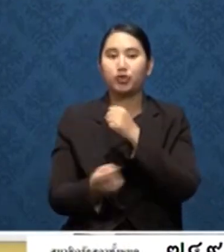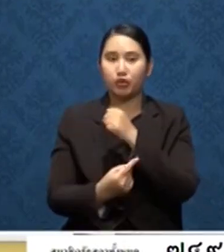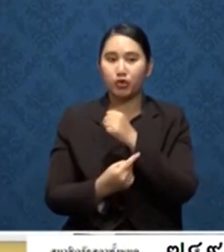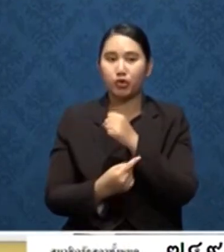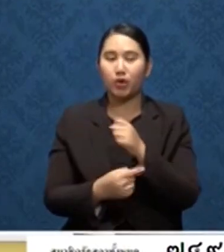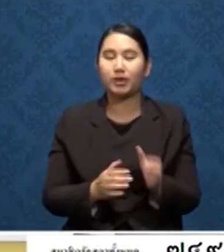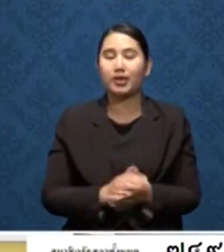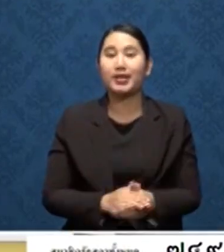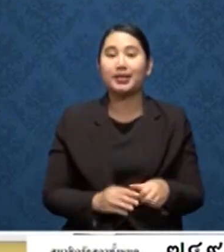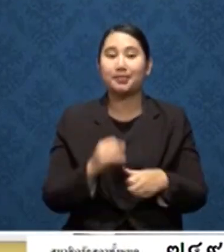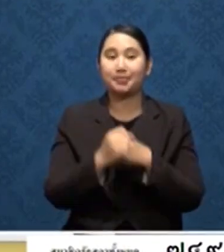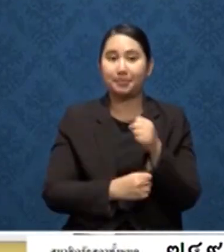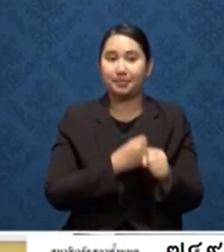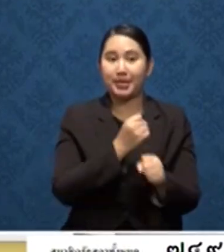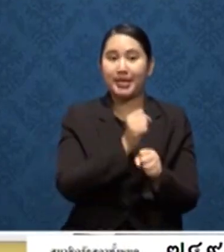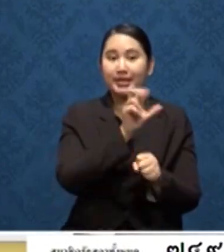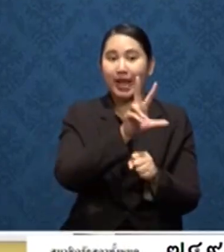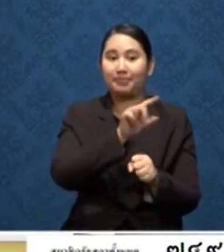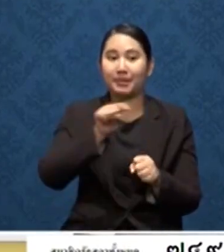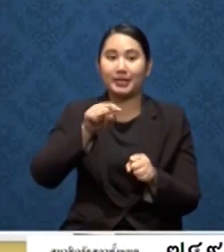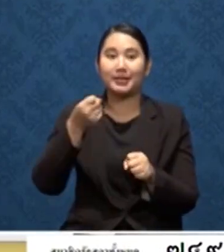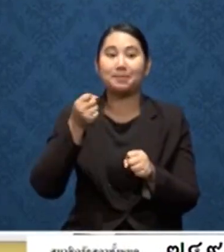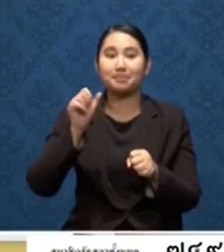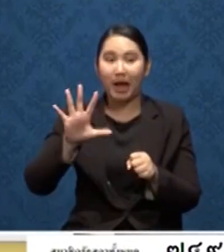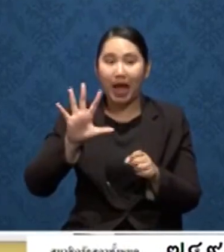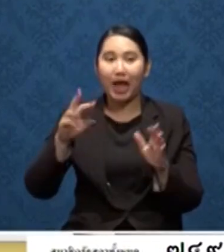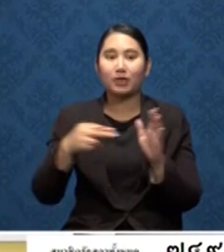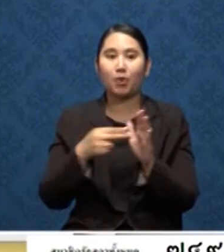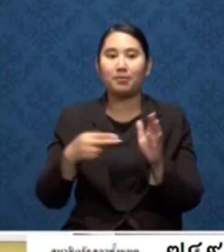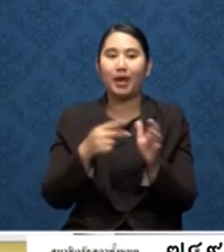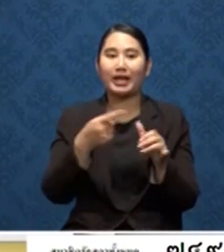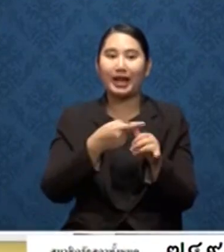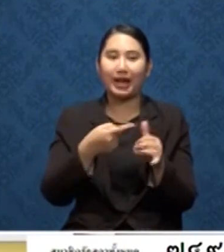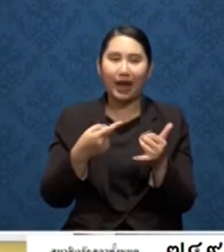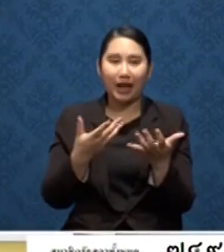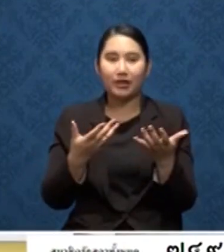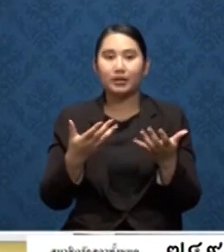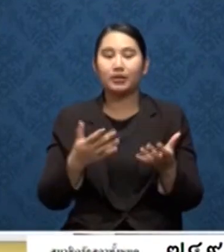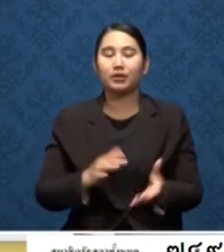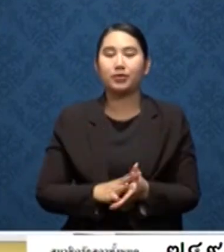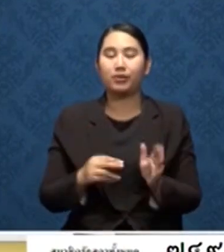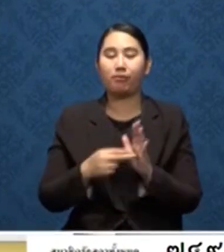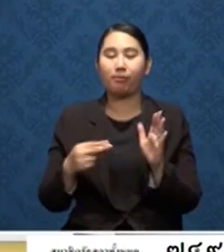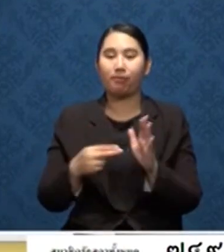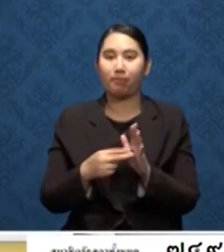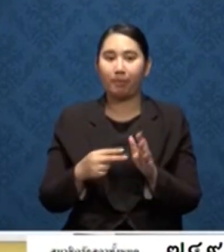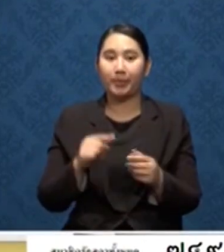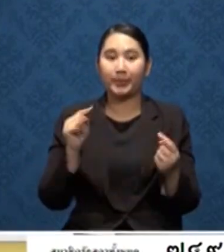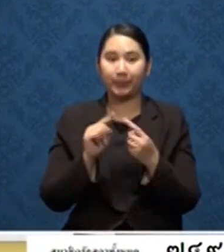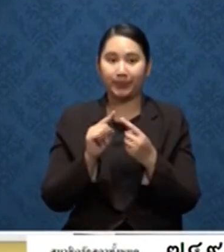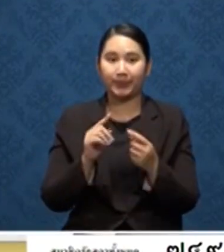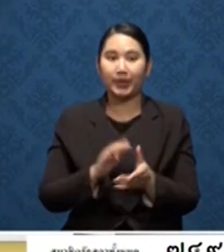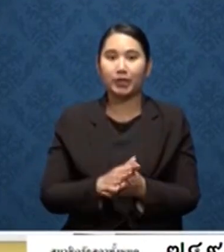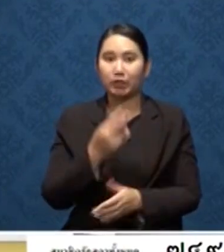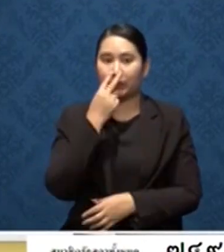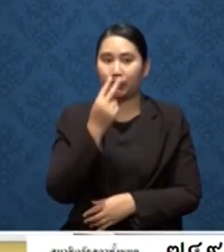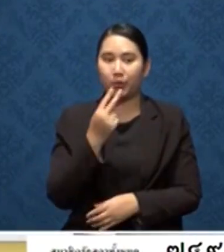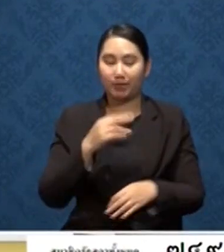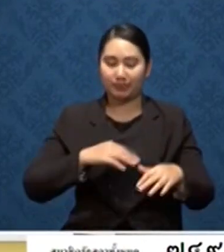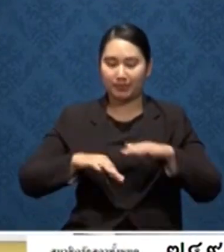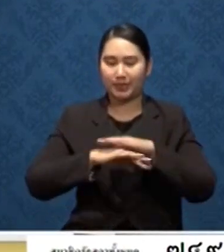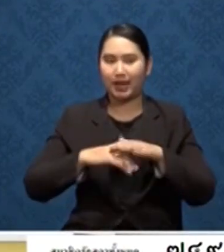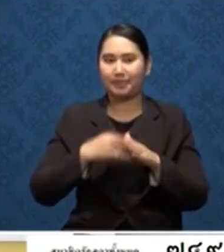3-15ปีนั้นเท่ากับการฆ่าคนโดยไม่เจตนานั้นเป็นโทษที่ไม่ได้สัดส่วนกับฐานความผิด